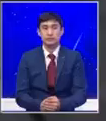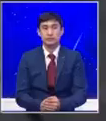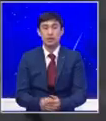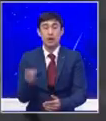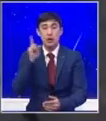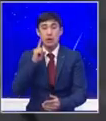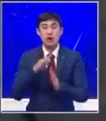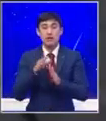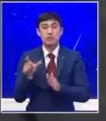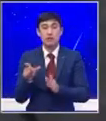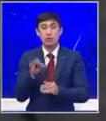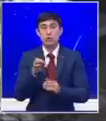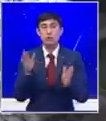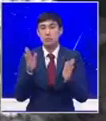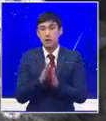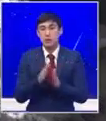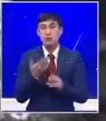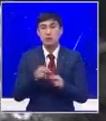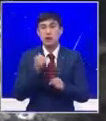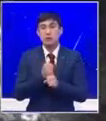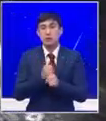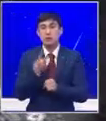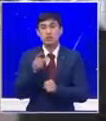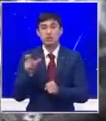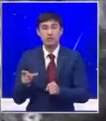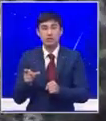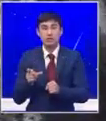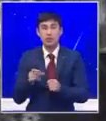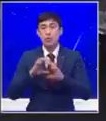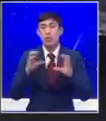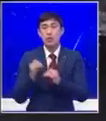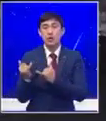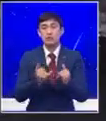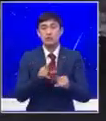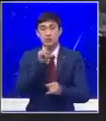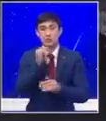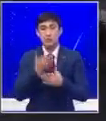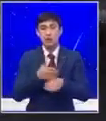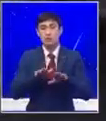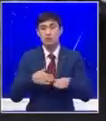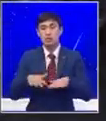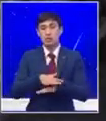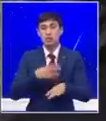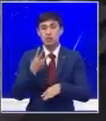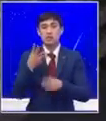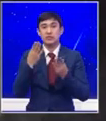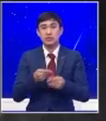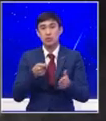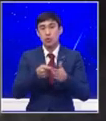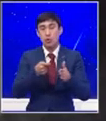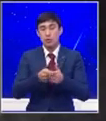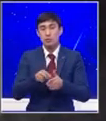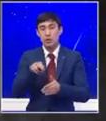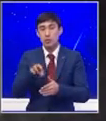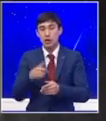Пока ферма Ербулата не слишком большая, но на ней уже работают 2 сотрудника. Ухаживать за птицами помогают местные жители. 3 раза в день они кормят